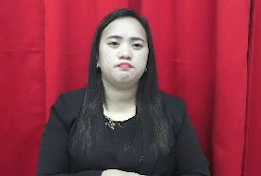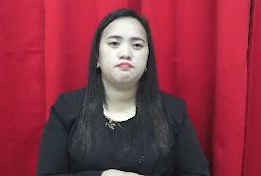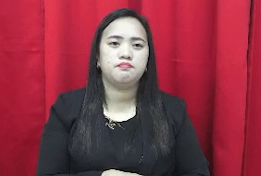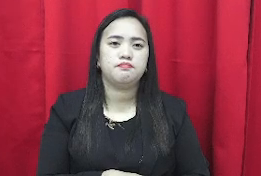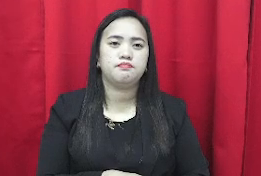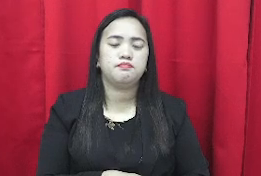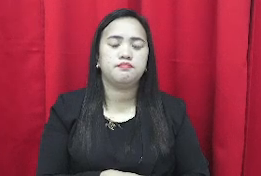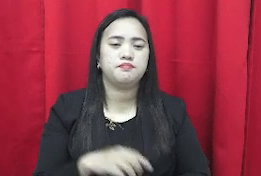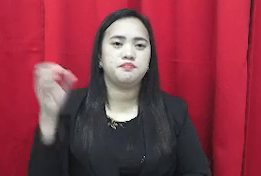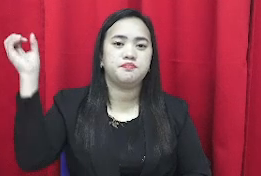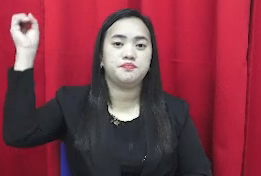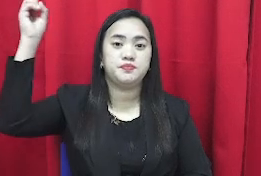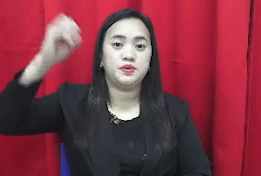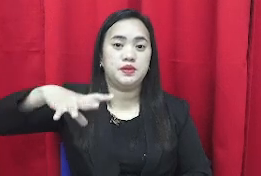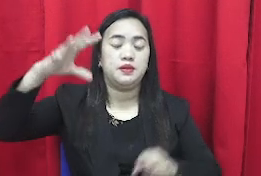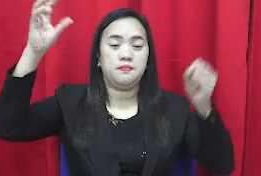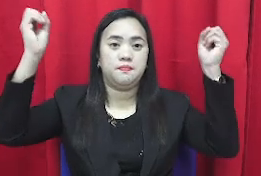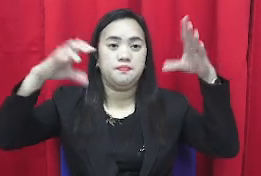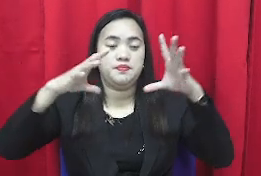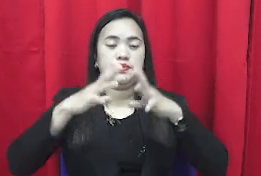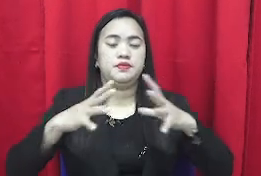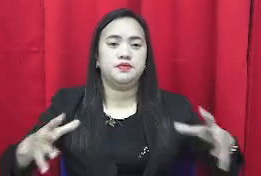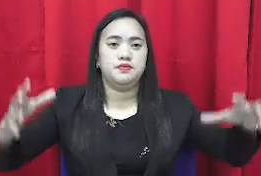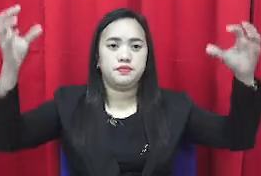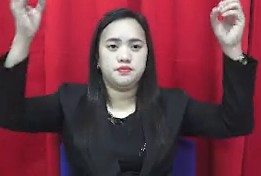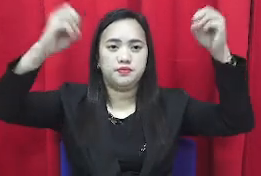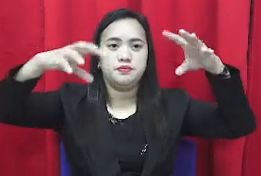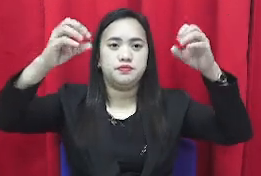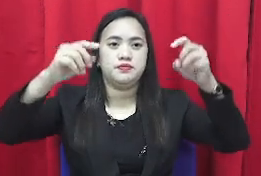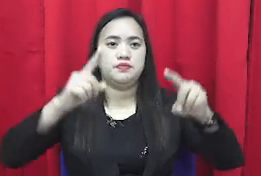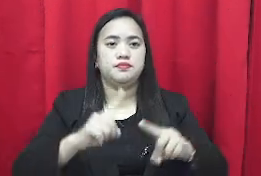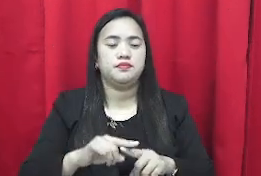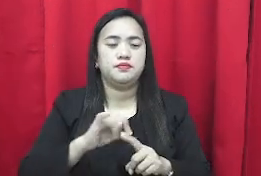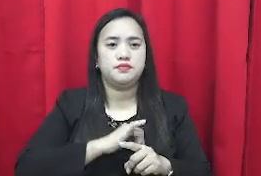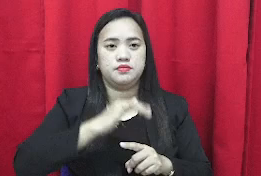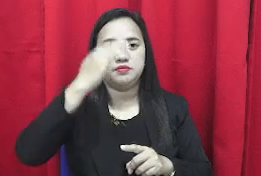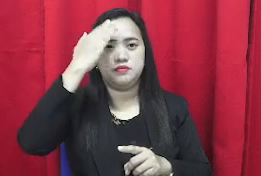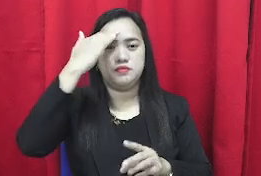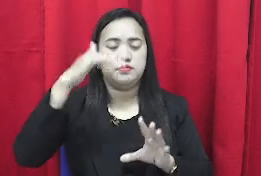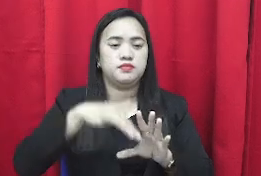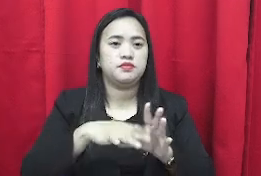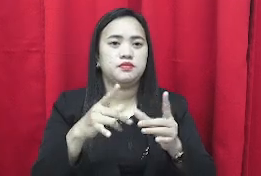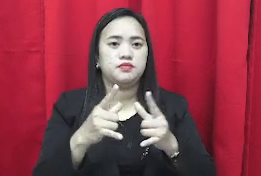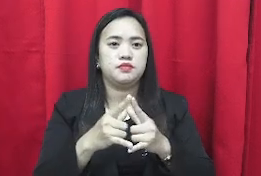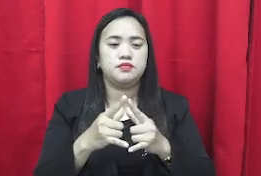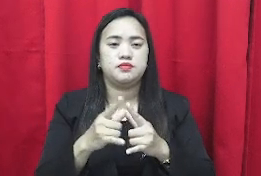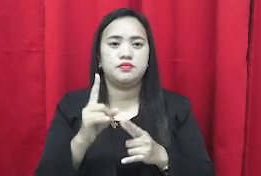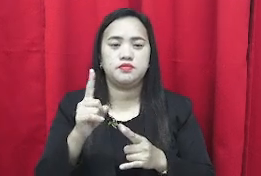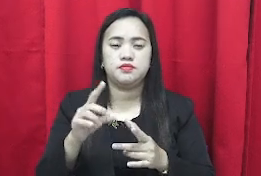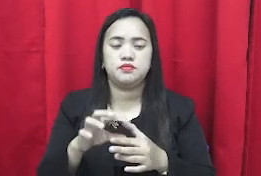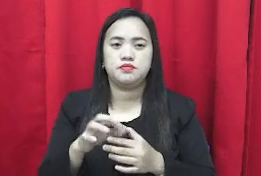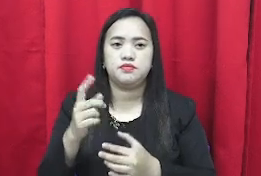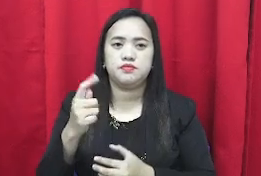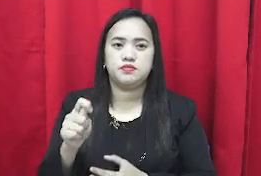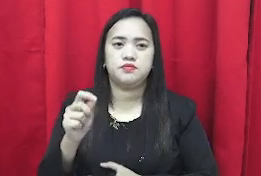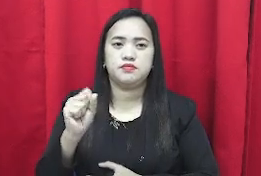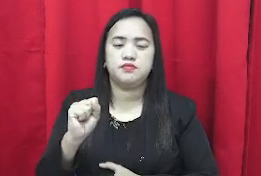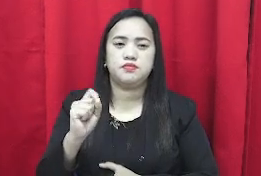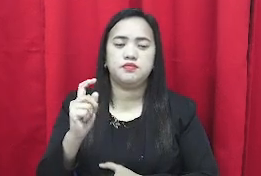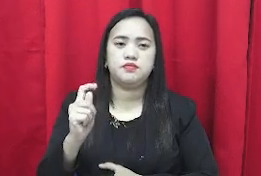yung ulan o ay hindi ko si bagamat andudun ako sa camp Syempre isa ako sa staff hindi